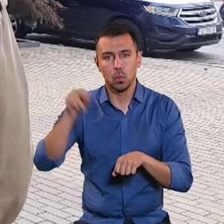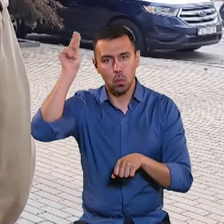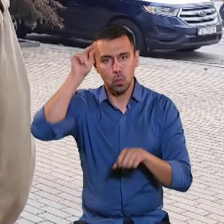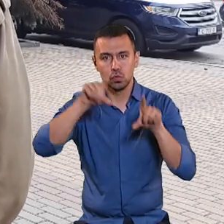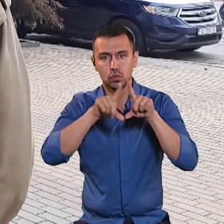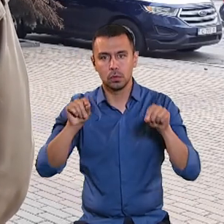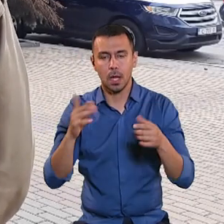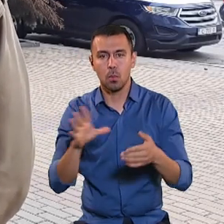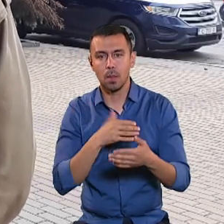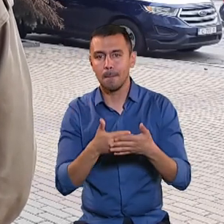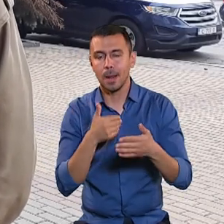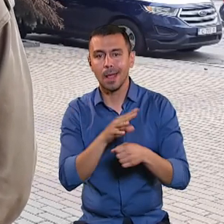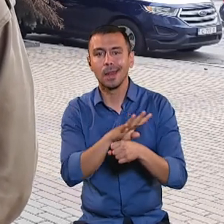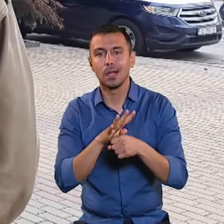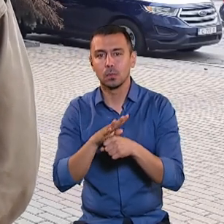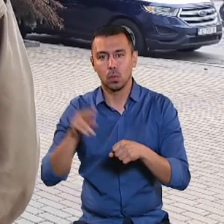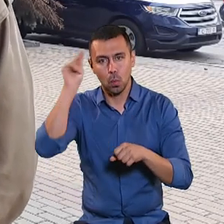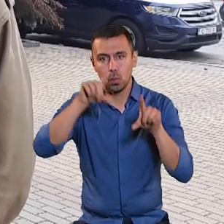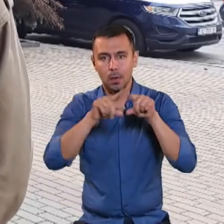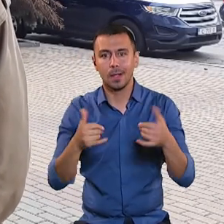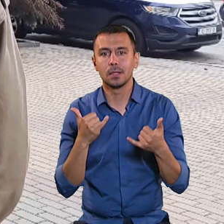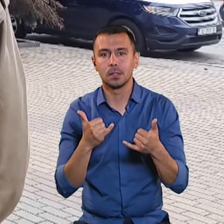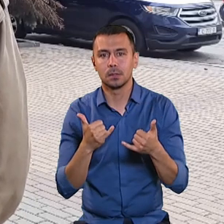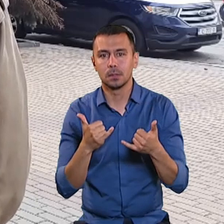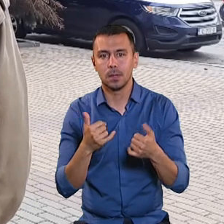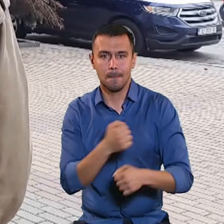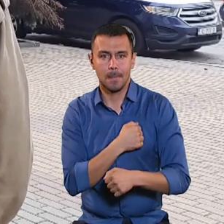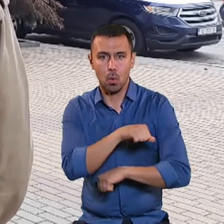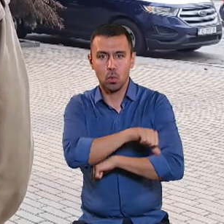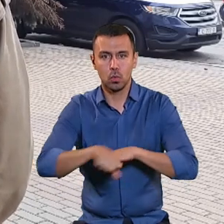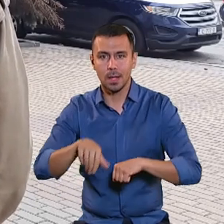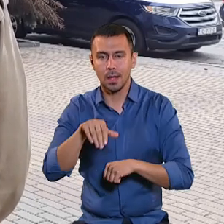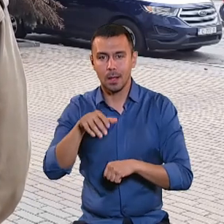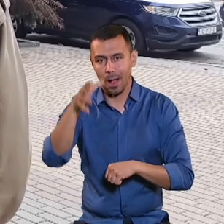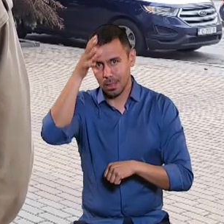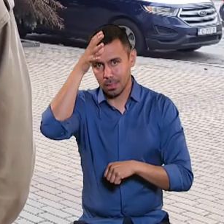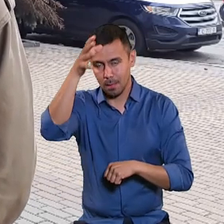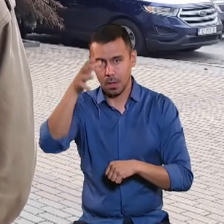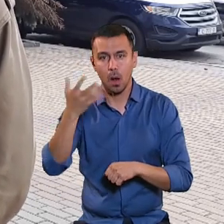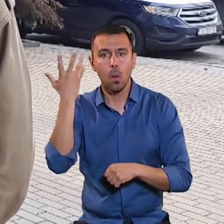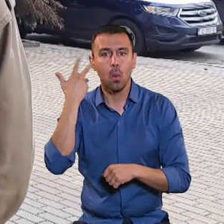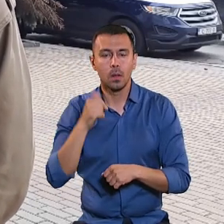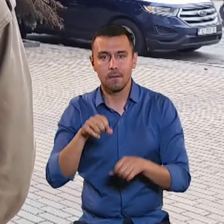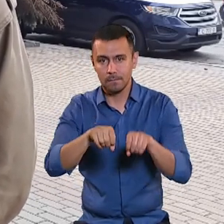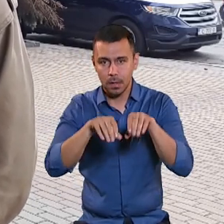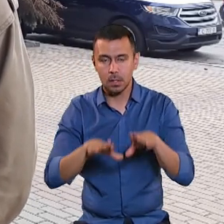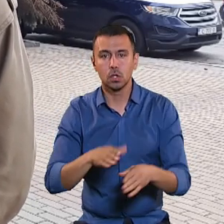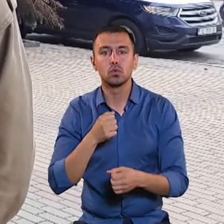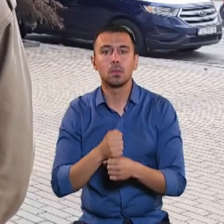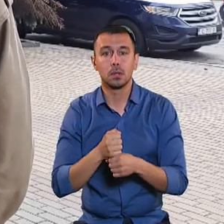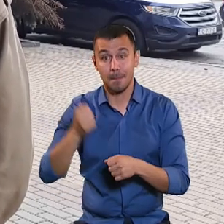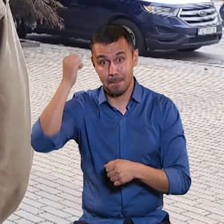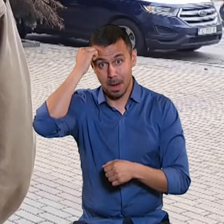передувало артилерійському училищу Яке зараз прикордонна академія От коли вирішили зробити